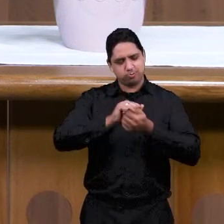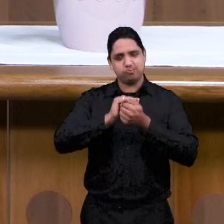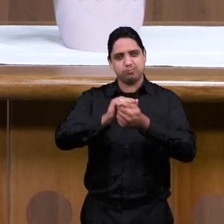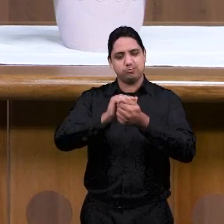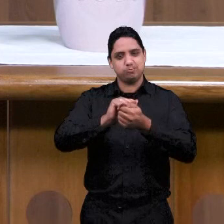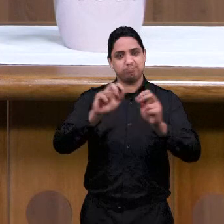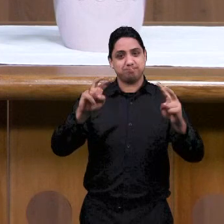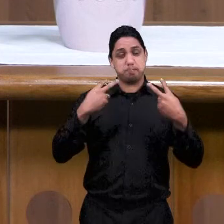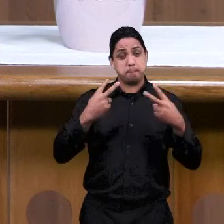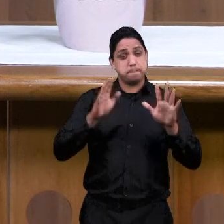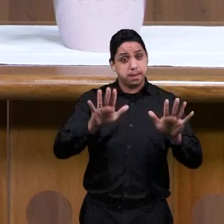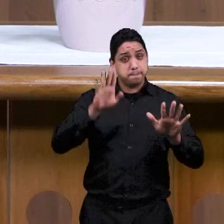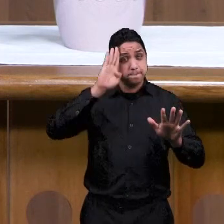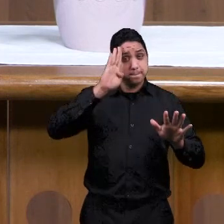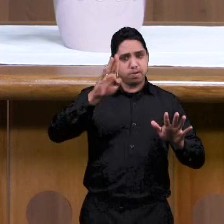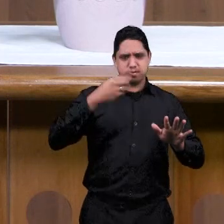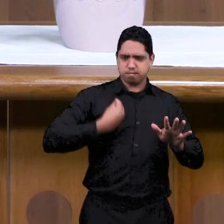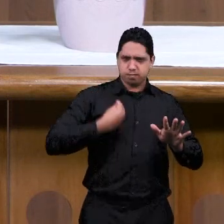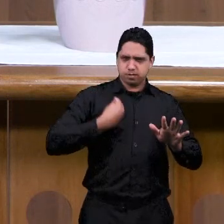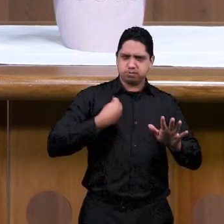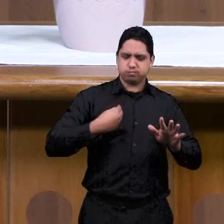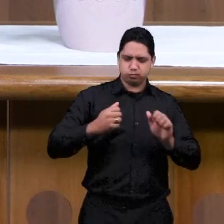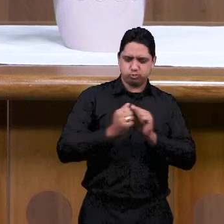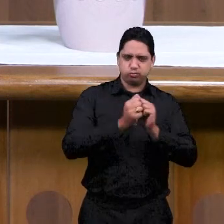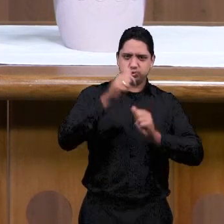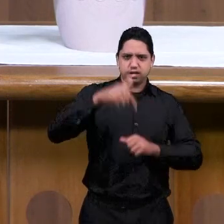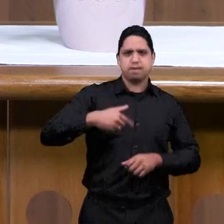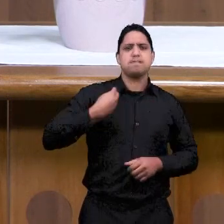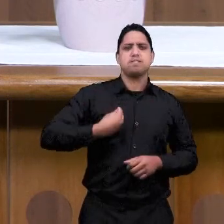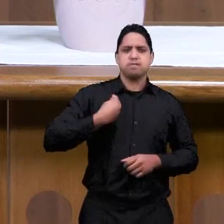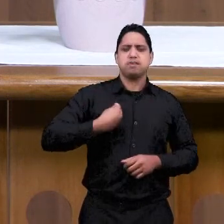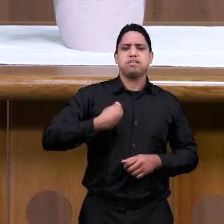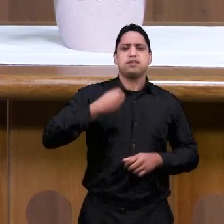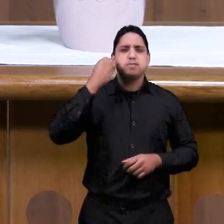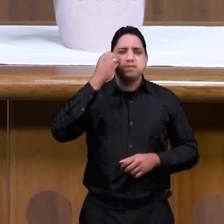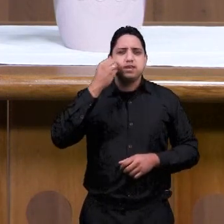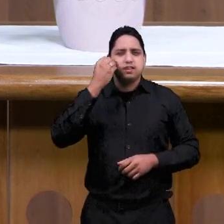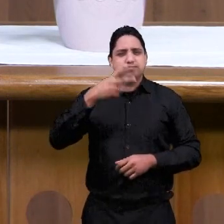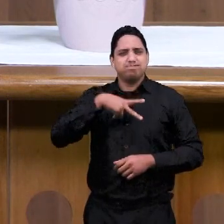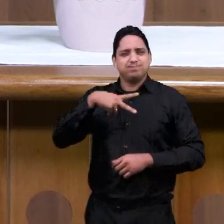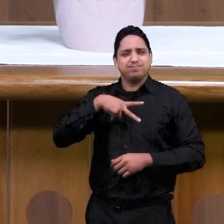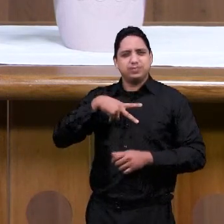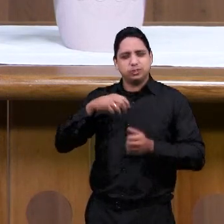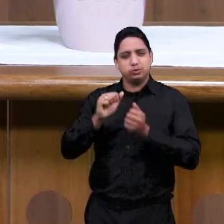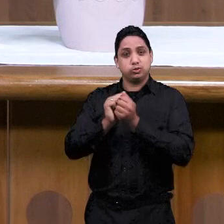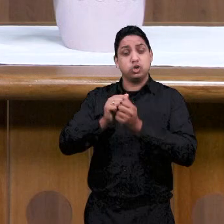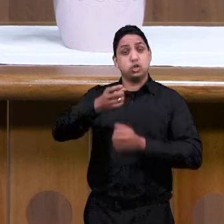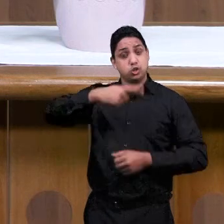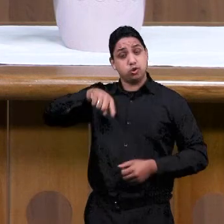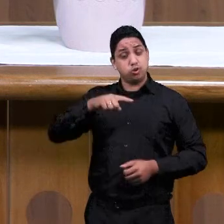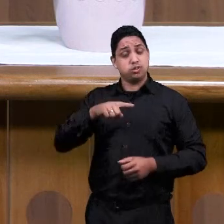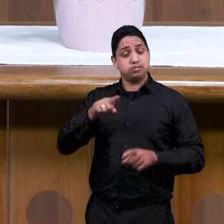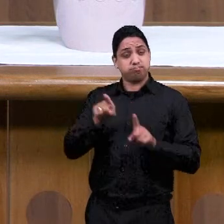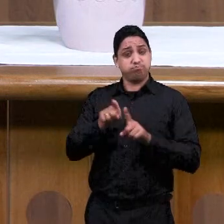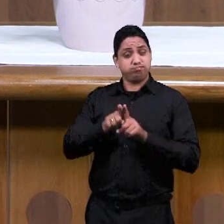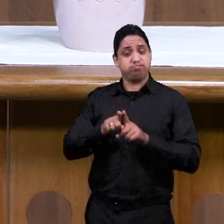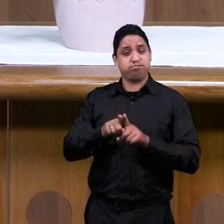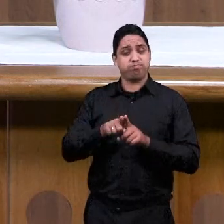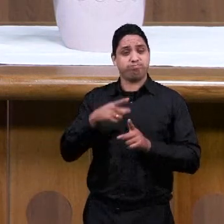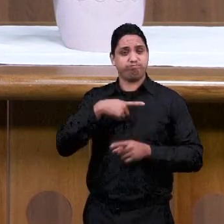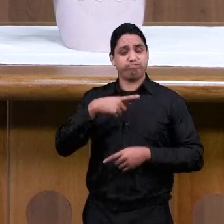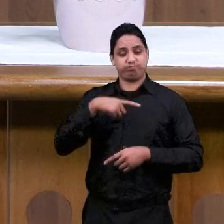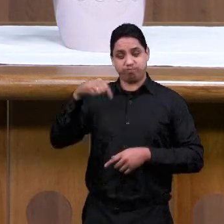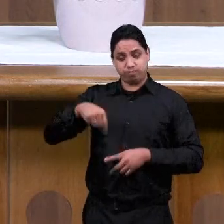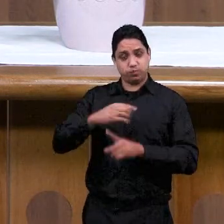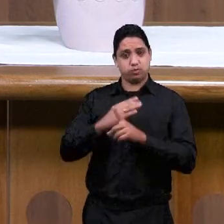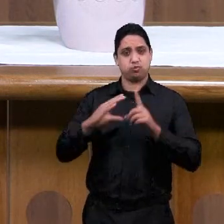mais principalement votre participation. Participez de ce culte, vivez l'expérience que nous vivons dans ce culte. Nous